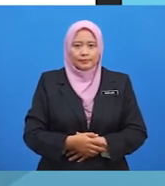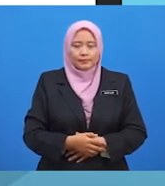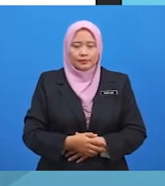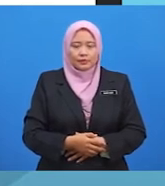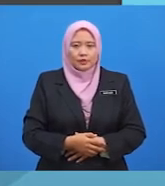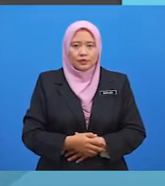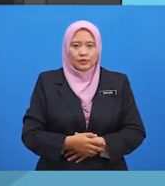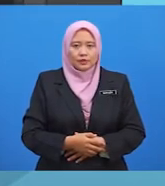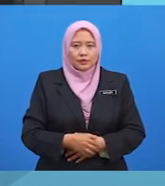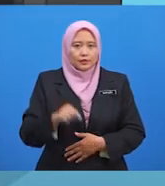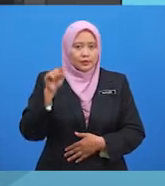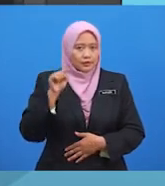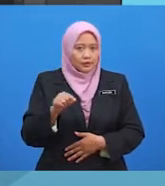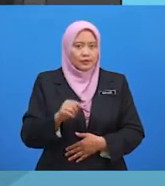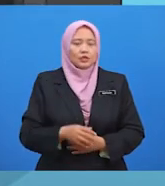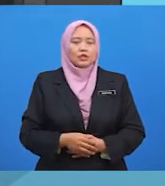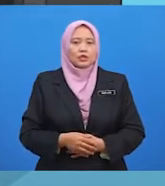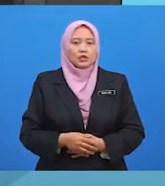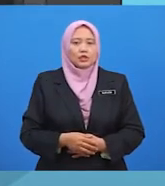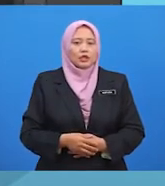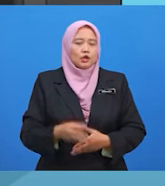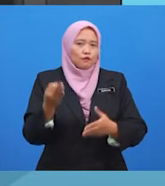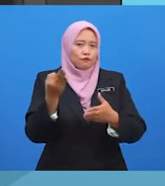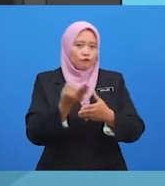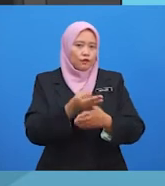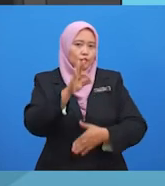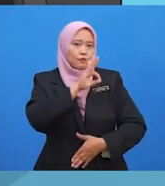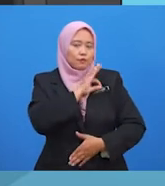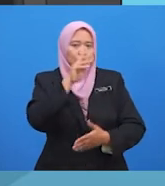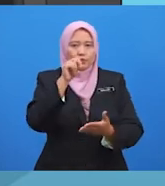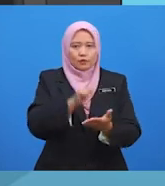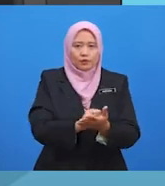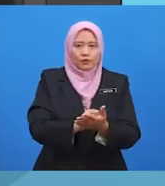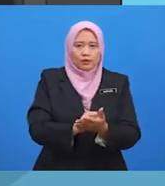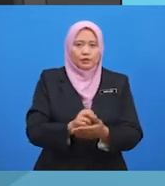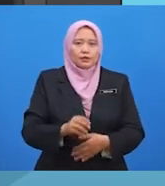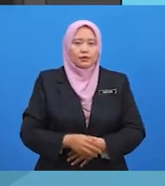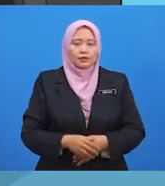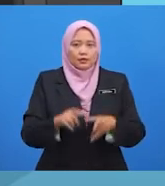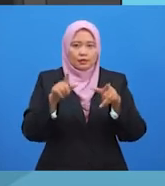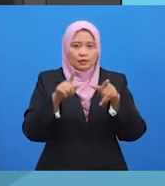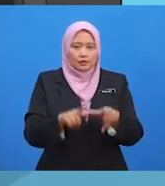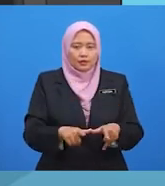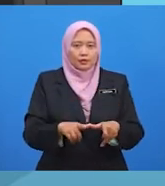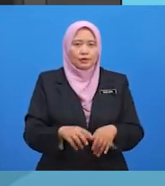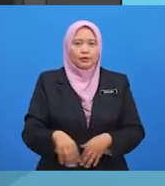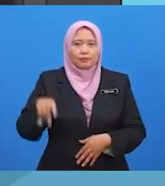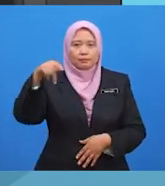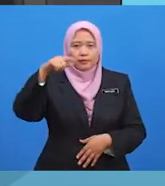Klik File button badge dan klik butang Place.